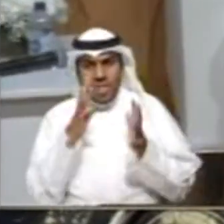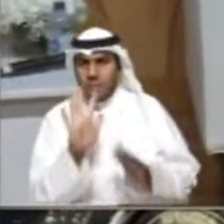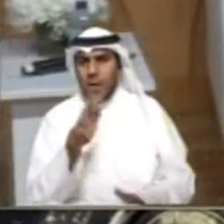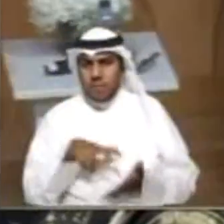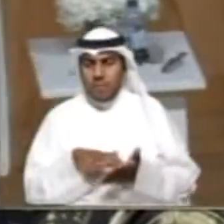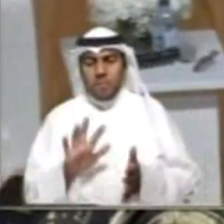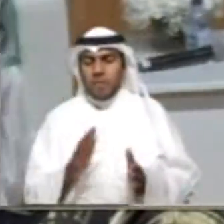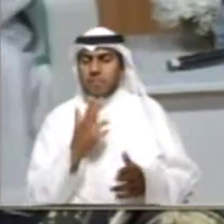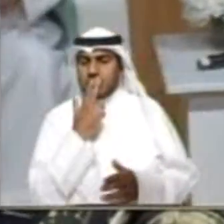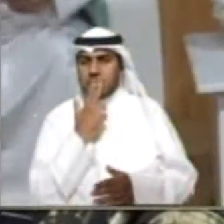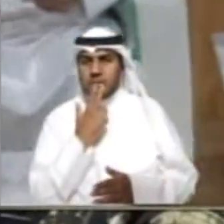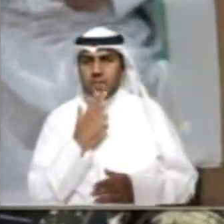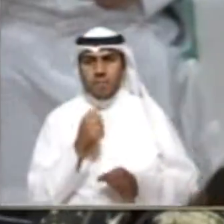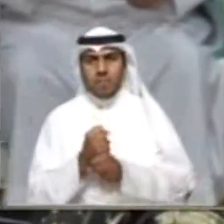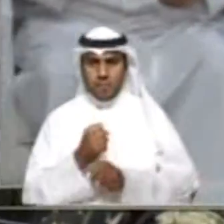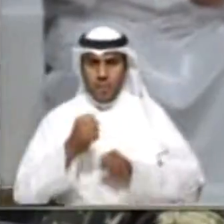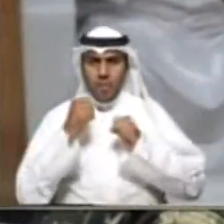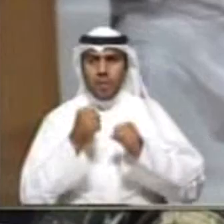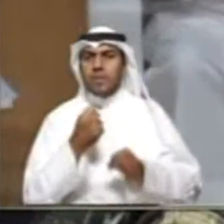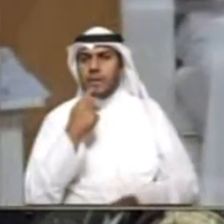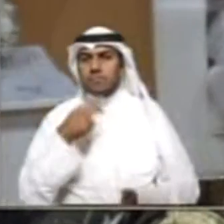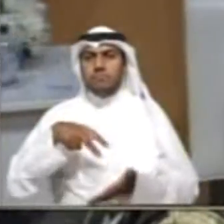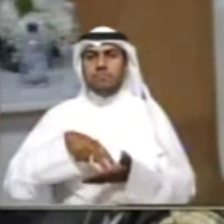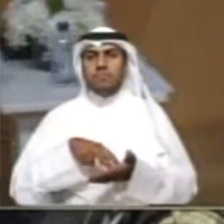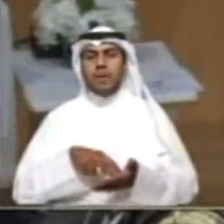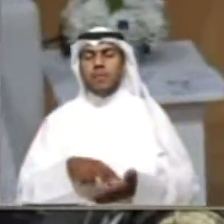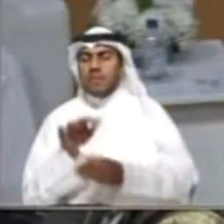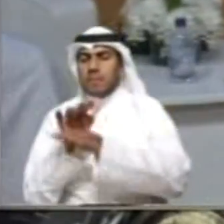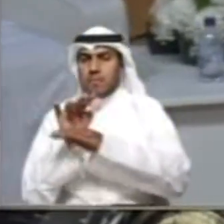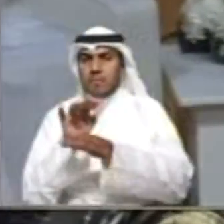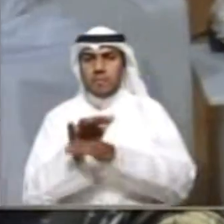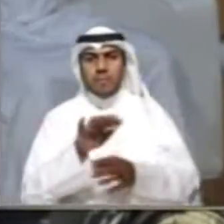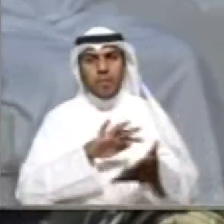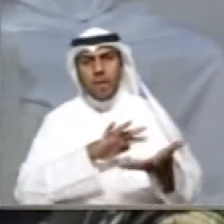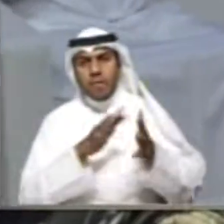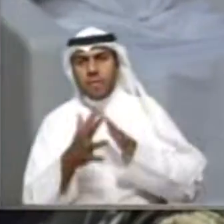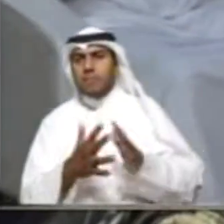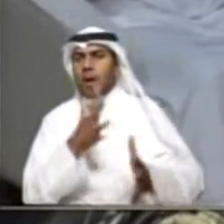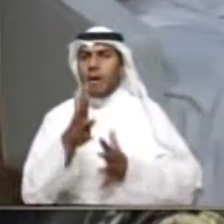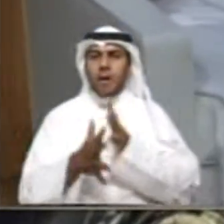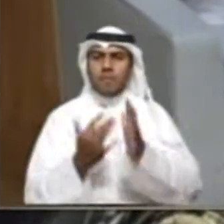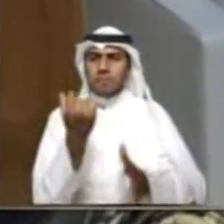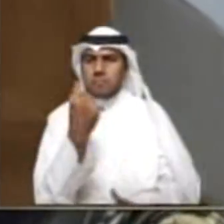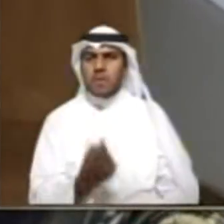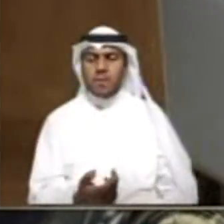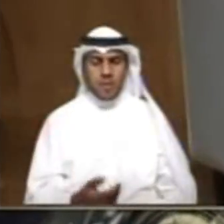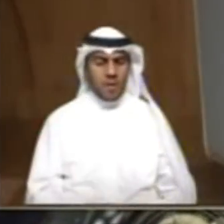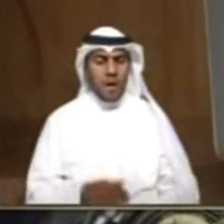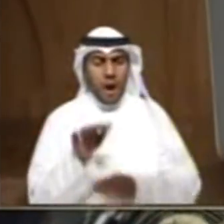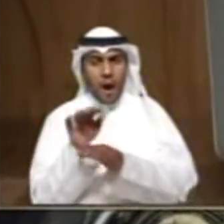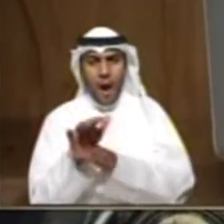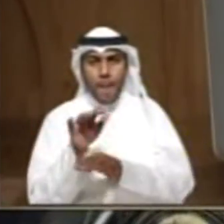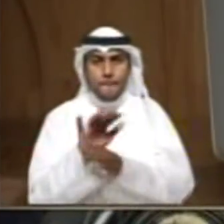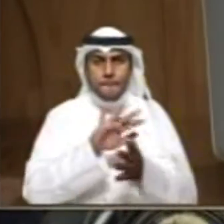سببا في تطوير وتحسين أداء جهة عملك، تطوير ذاتك ومهاراتك وإمكاناتك، مفتاح نجاحك الشخصي وتقدم